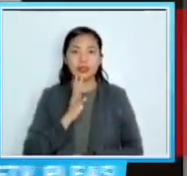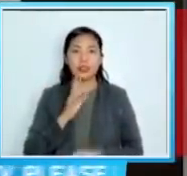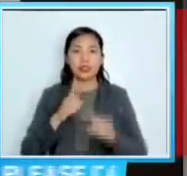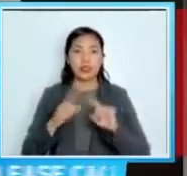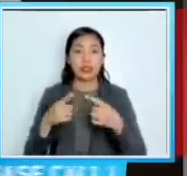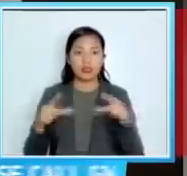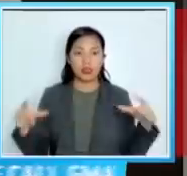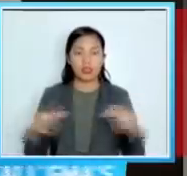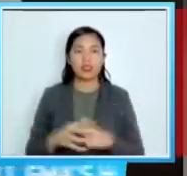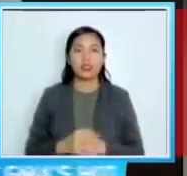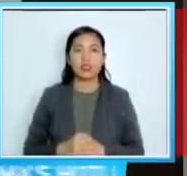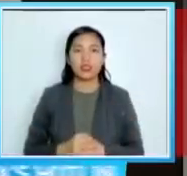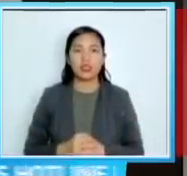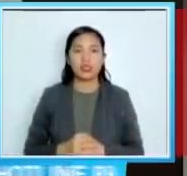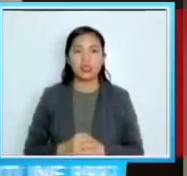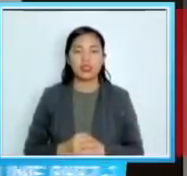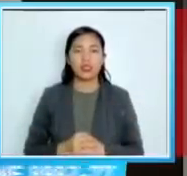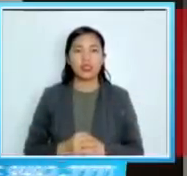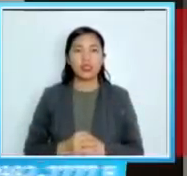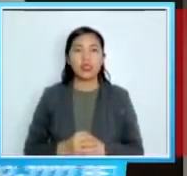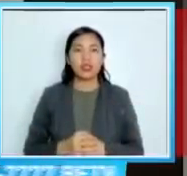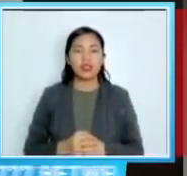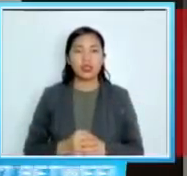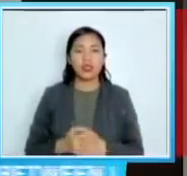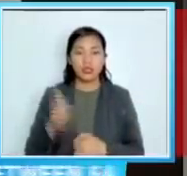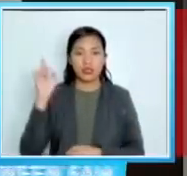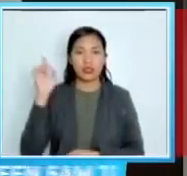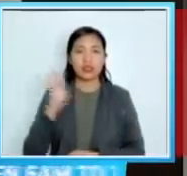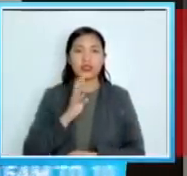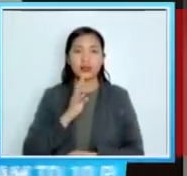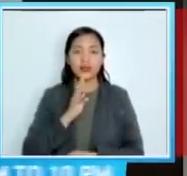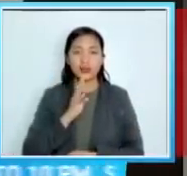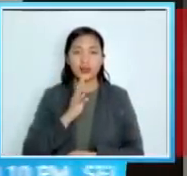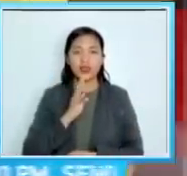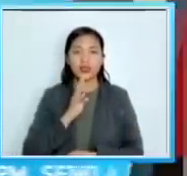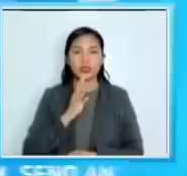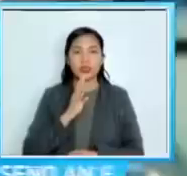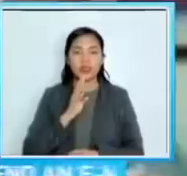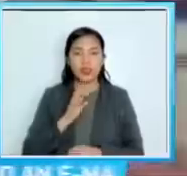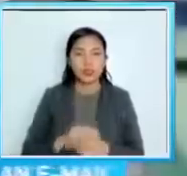warning sign, o sabay diha, o sabay maayo na ito ihabutang para sa atong proteksyon sa atong mga tao.